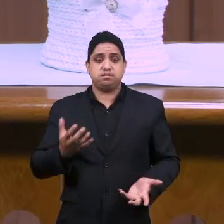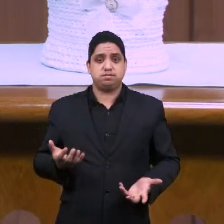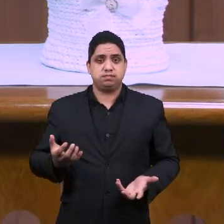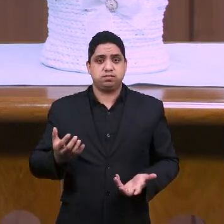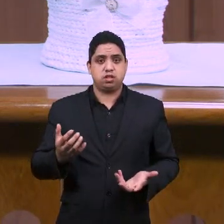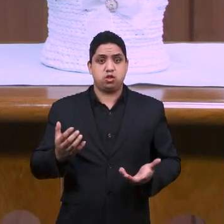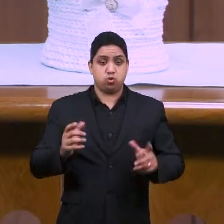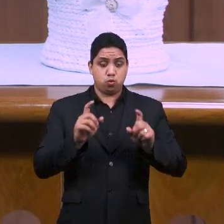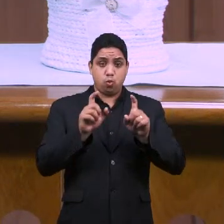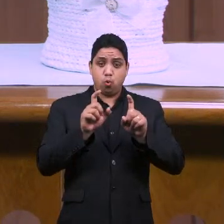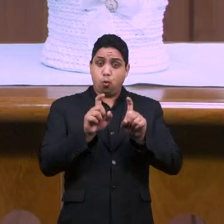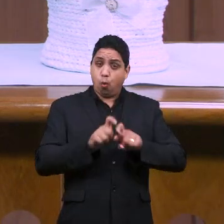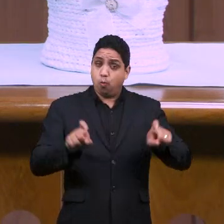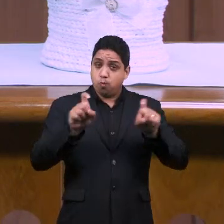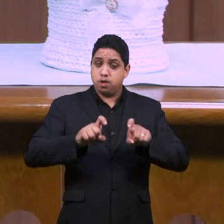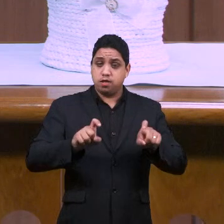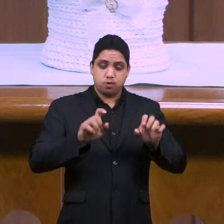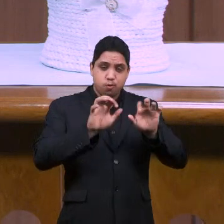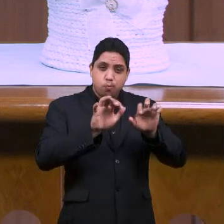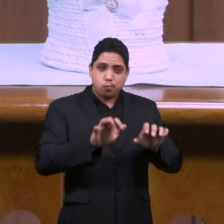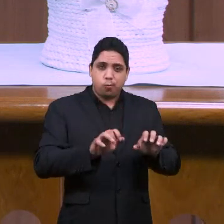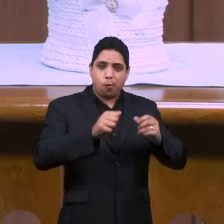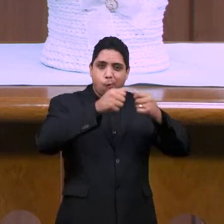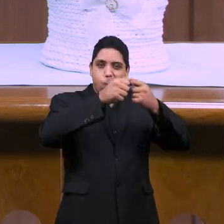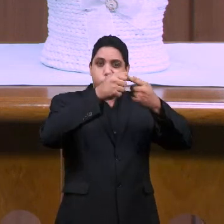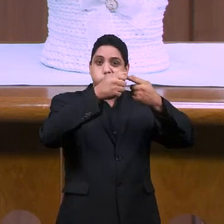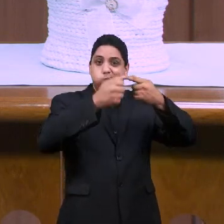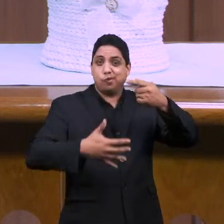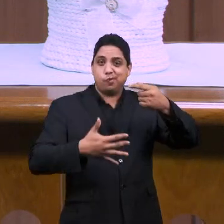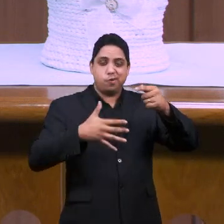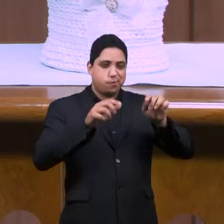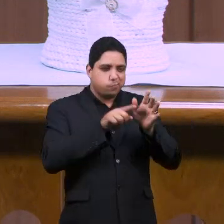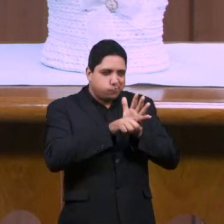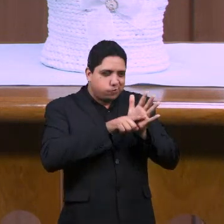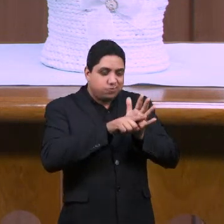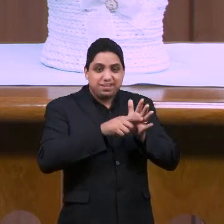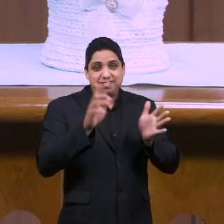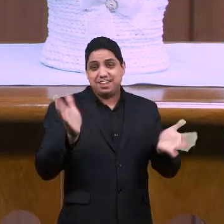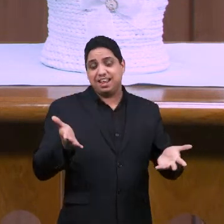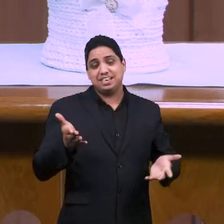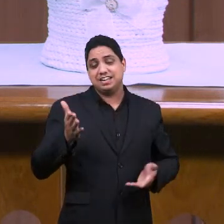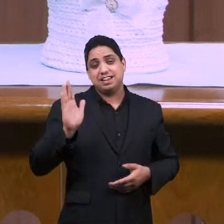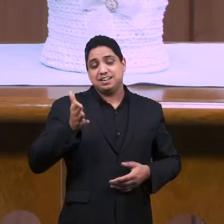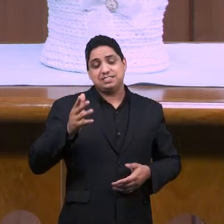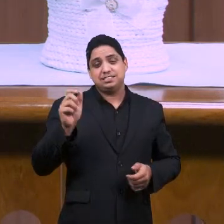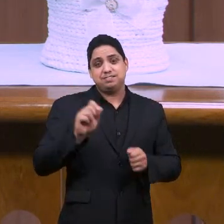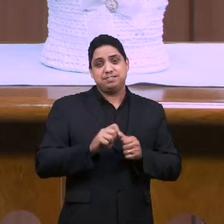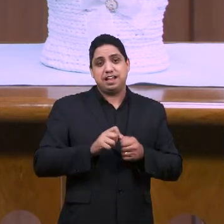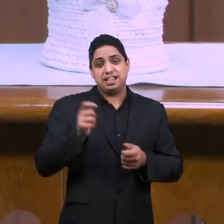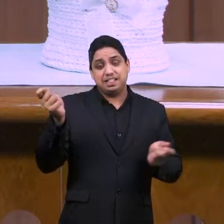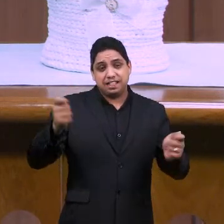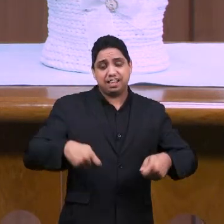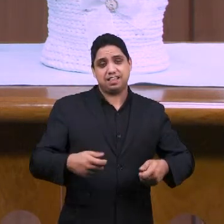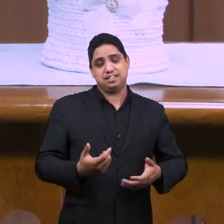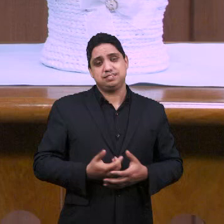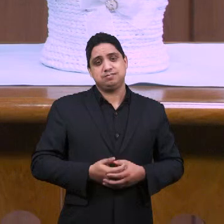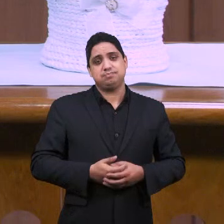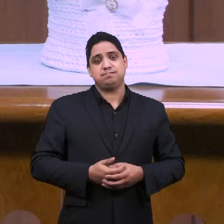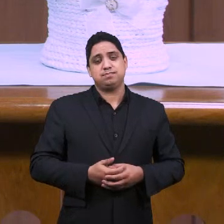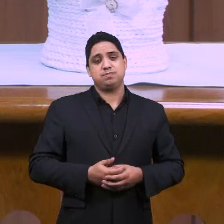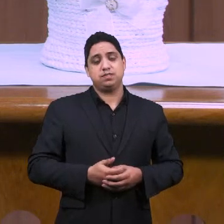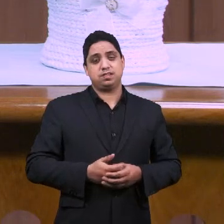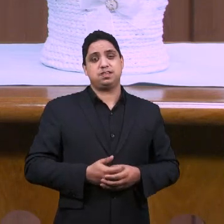simplement. Cela, on peut faire avec un ordinateur. Donc, ce genre de choses, on peut mettre de côté.